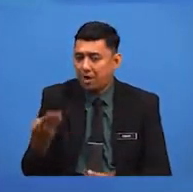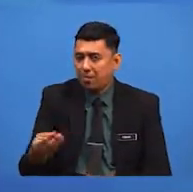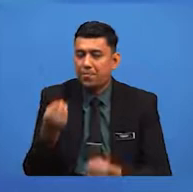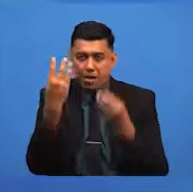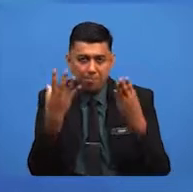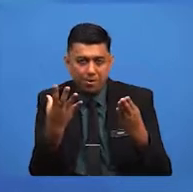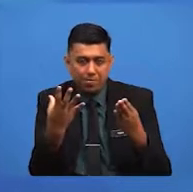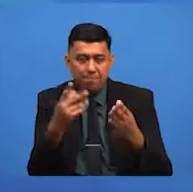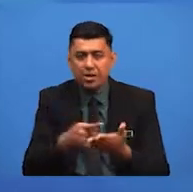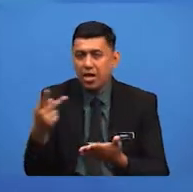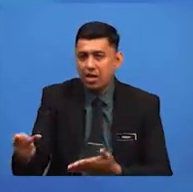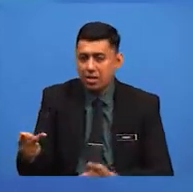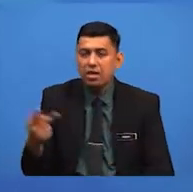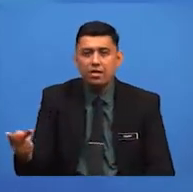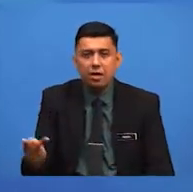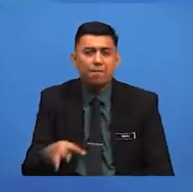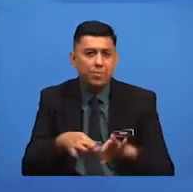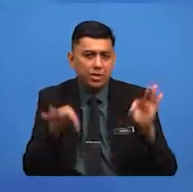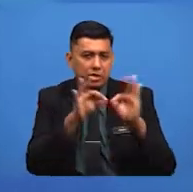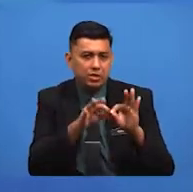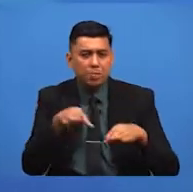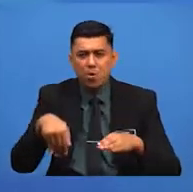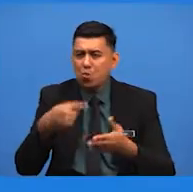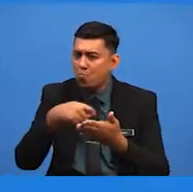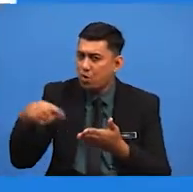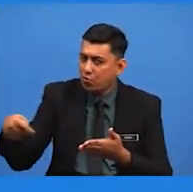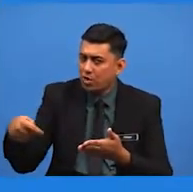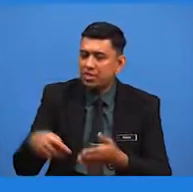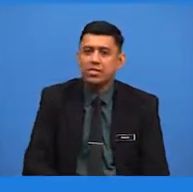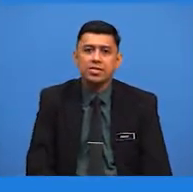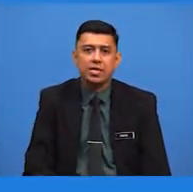perlu dititikberatkan sebelum menulis algoritma.